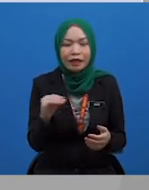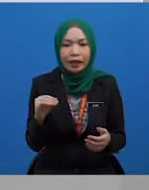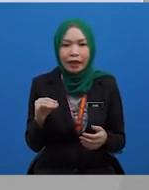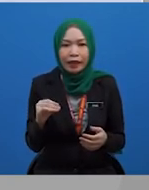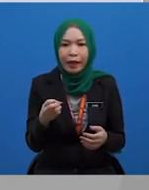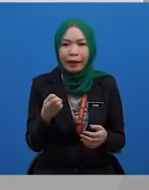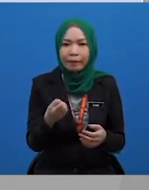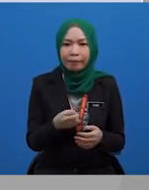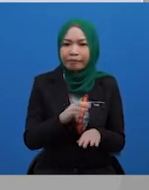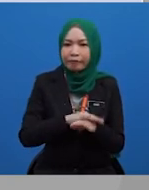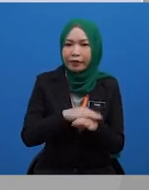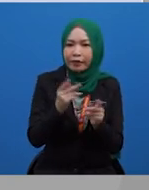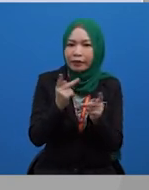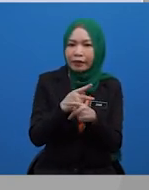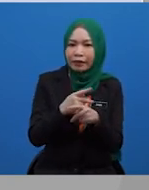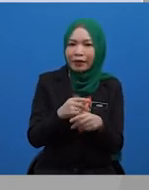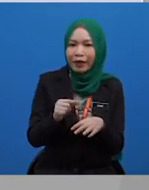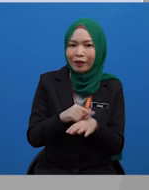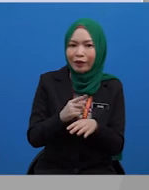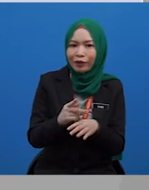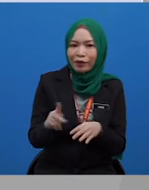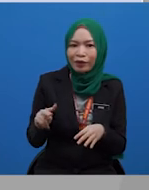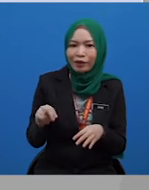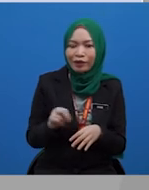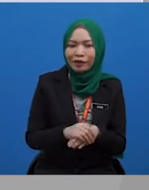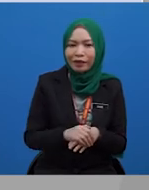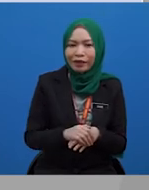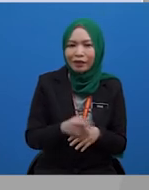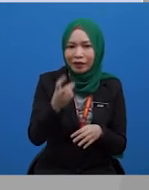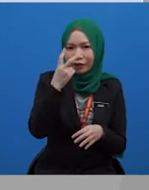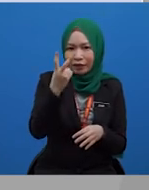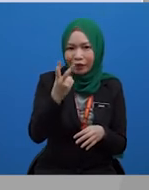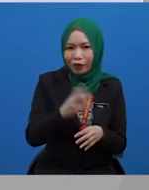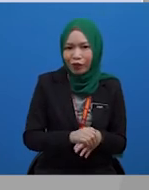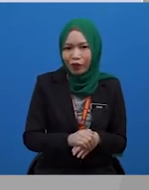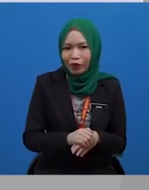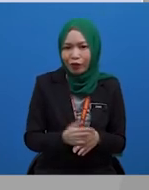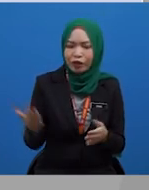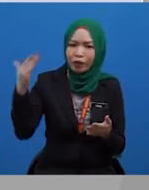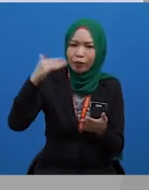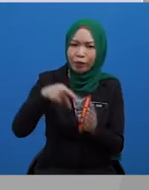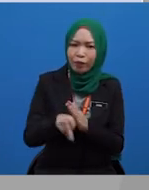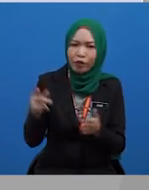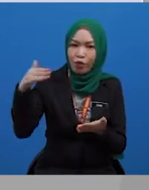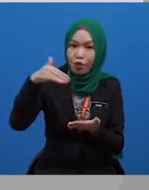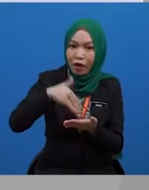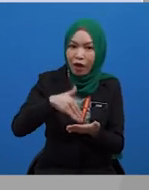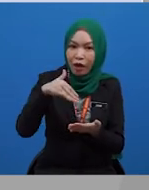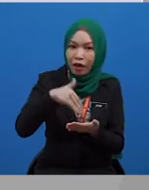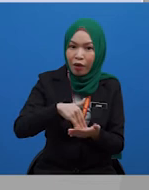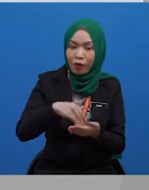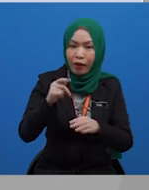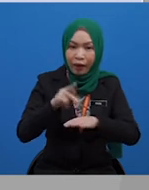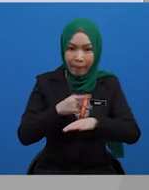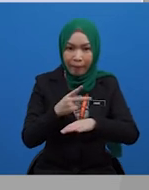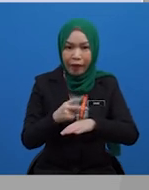pembelian sesuatu produk yang sentiasa berulang dalam pasaran. Sebagai contohnya, penggunaan syampu jenama